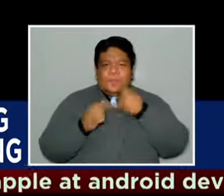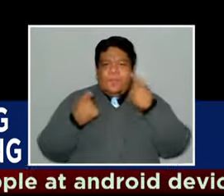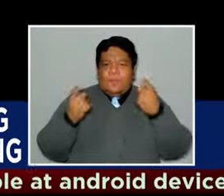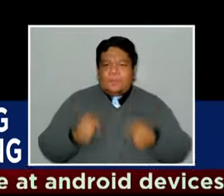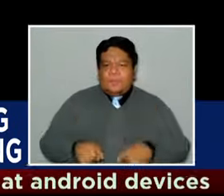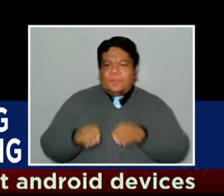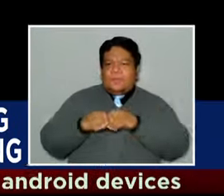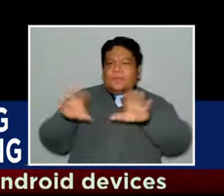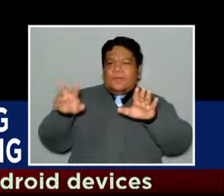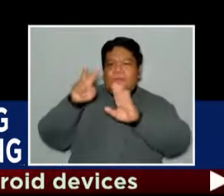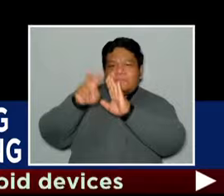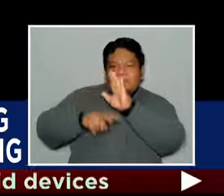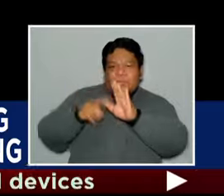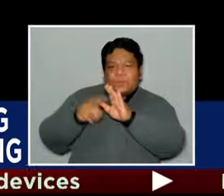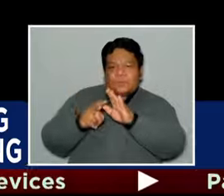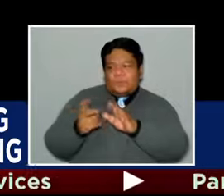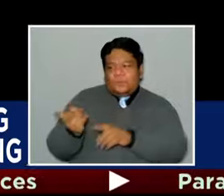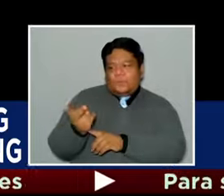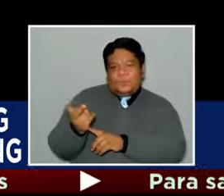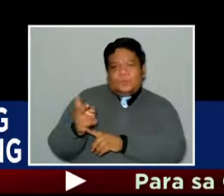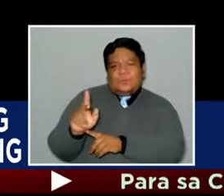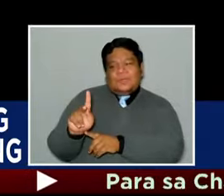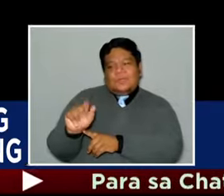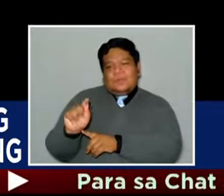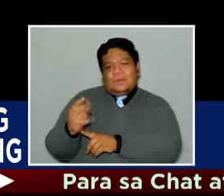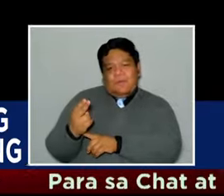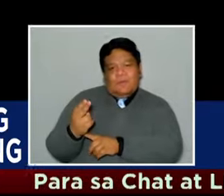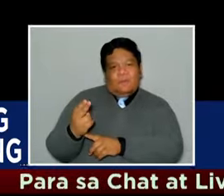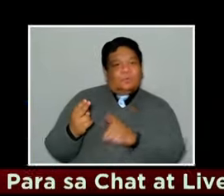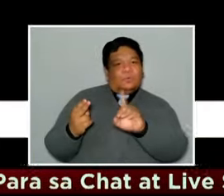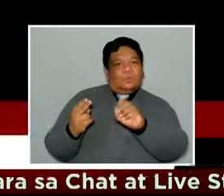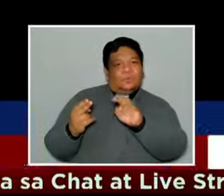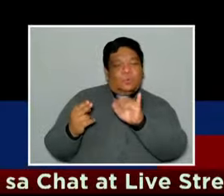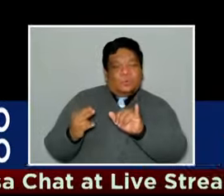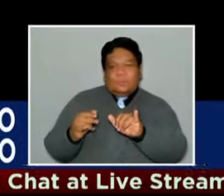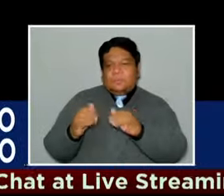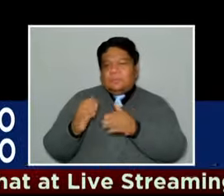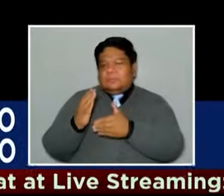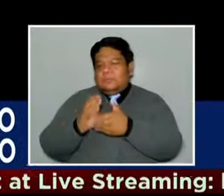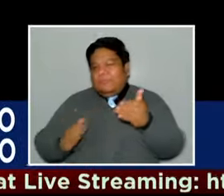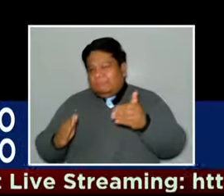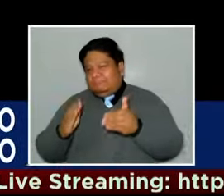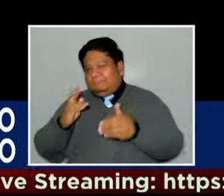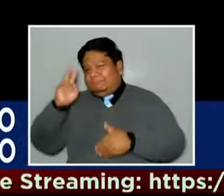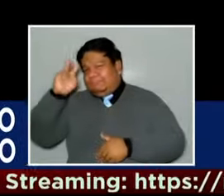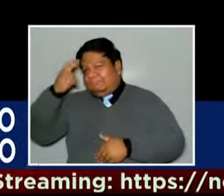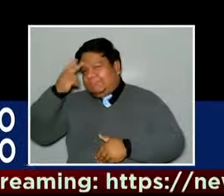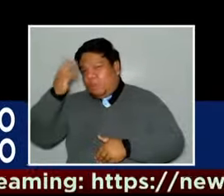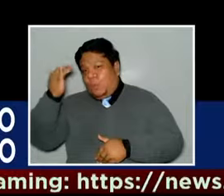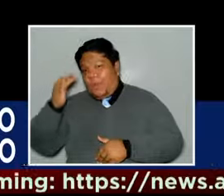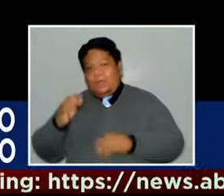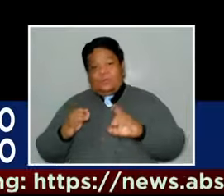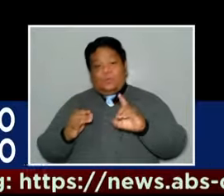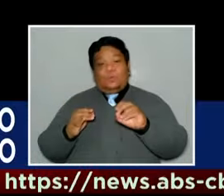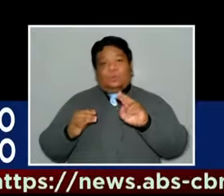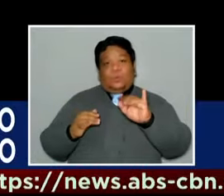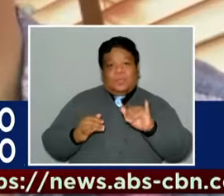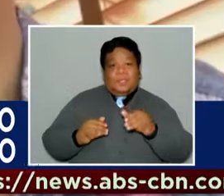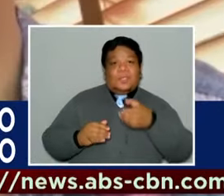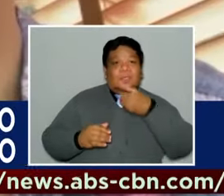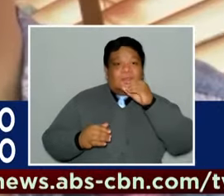na binigyan ng ibang kulay ang pag-abot ng inumin ni Donnie Pangilinan kay Catherine Bernardo sa after party ng